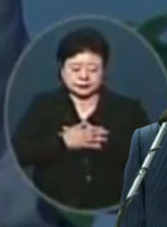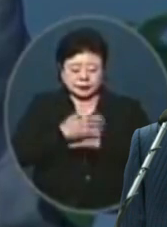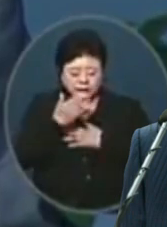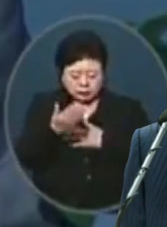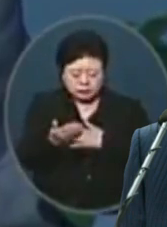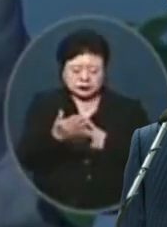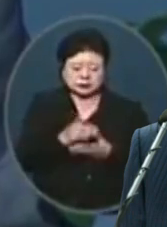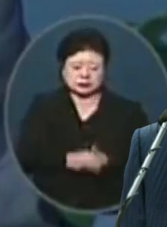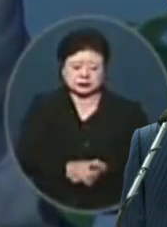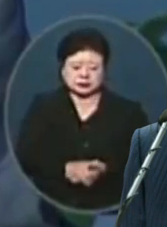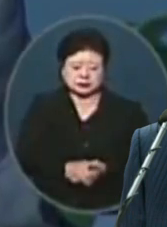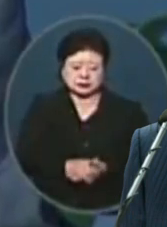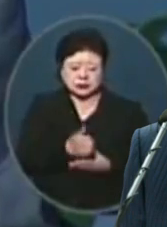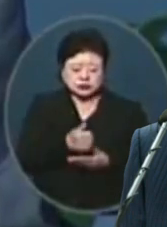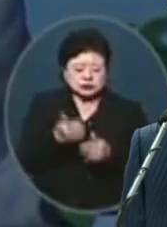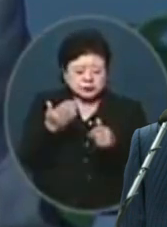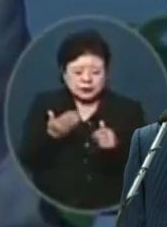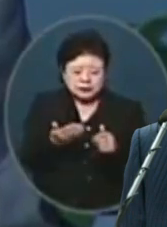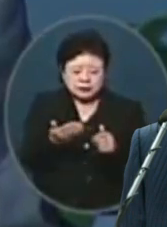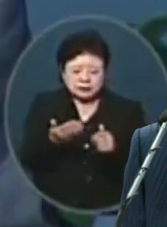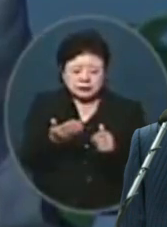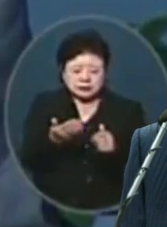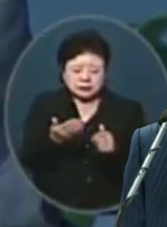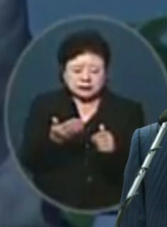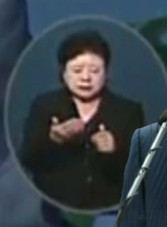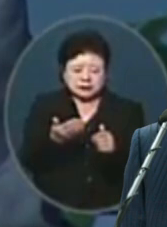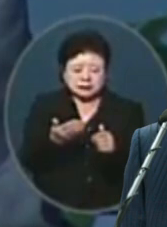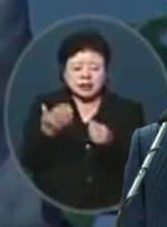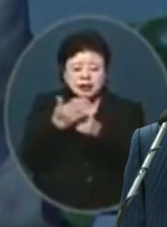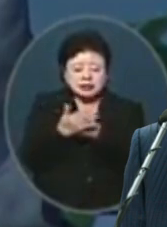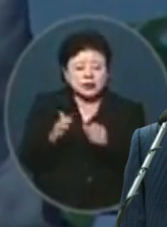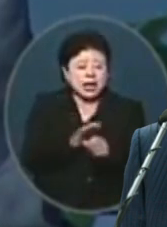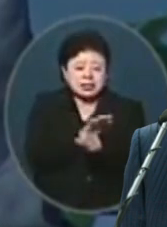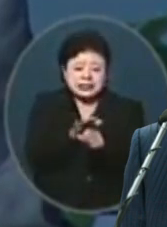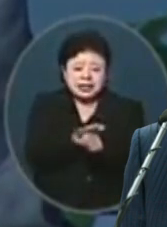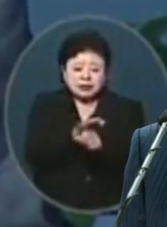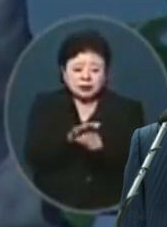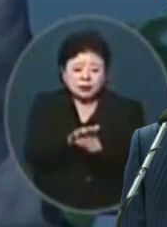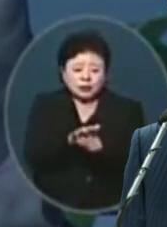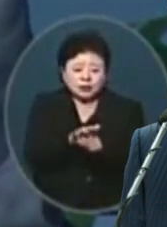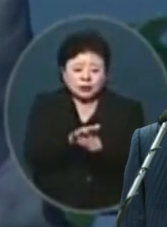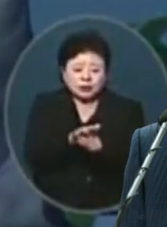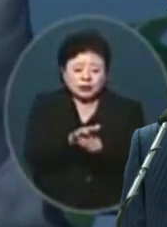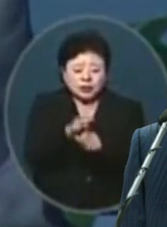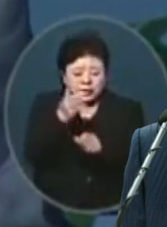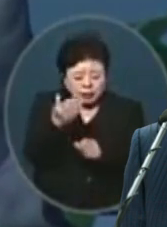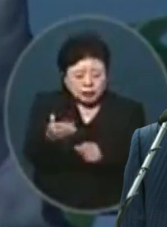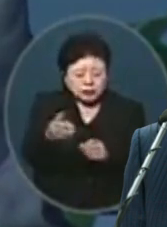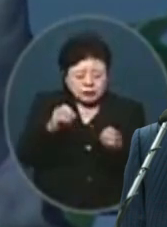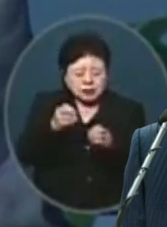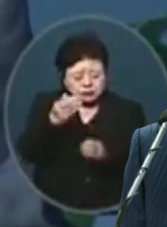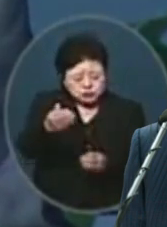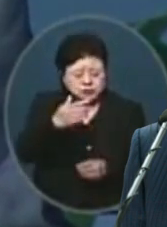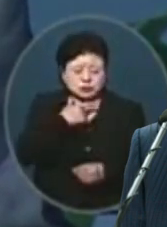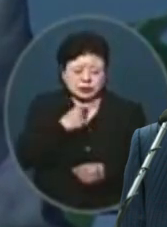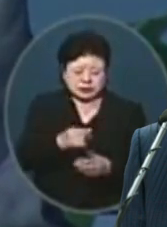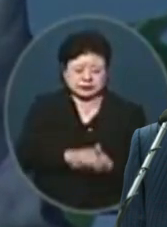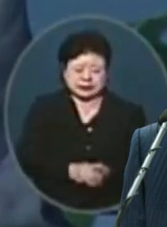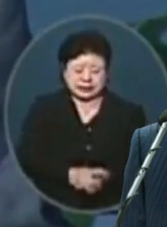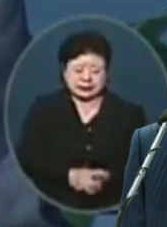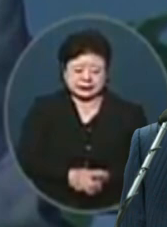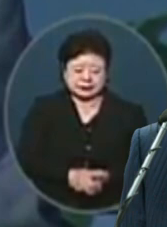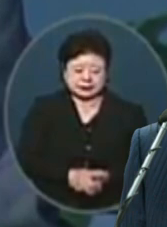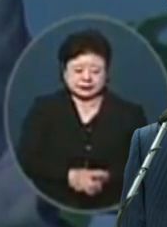여러분 주님께서 은혜와 사랑으로 여러분을 응답해 주시기를 원하시는 것입니다.